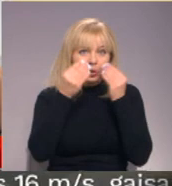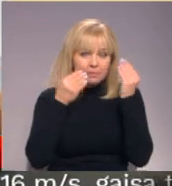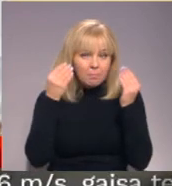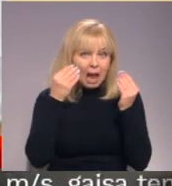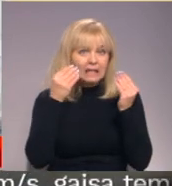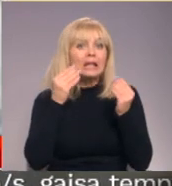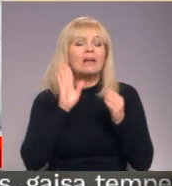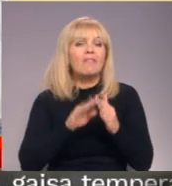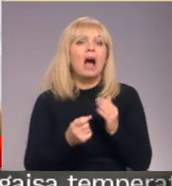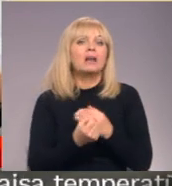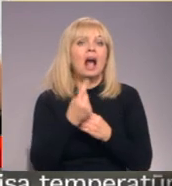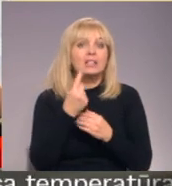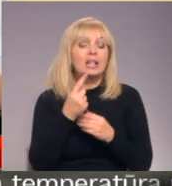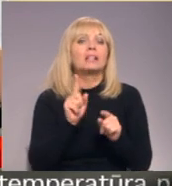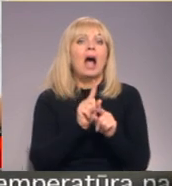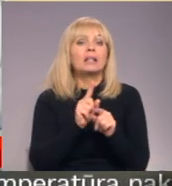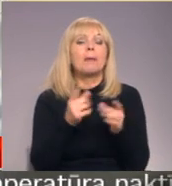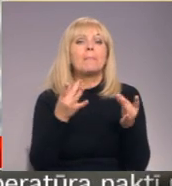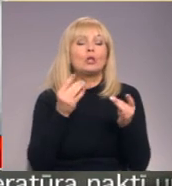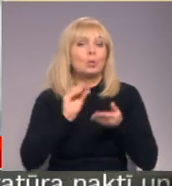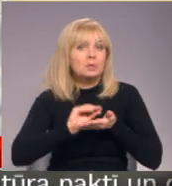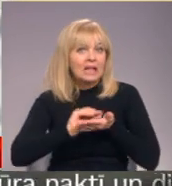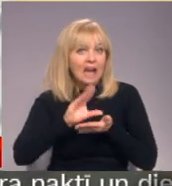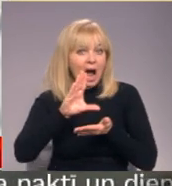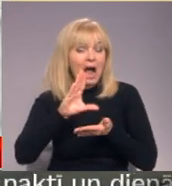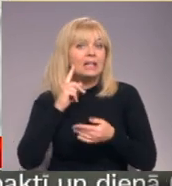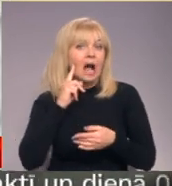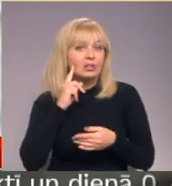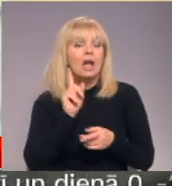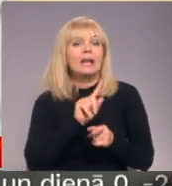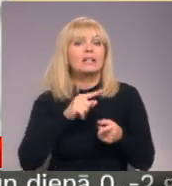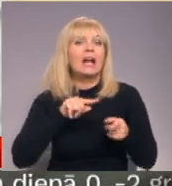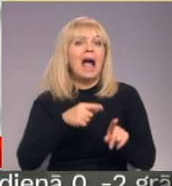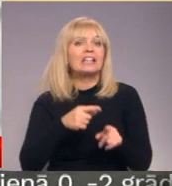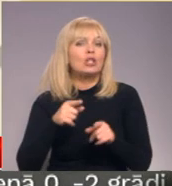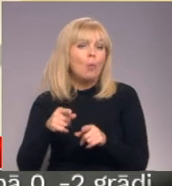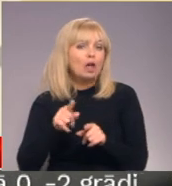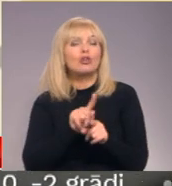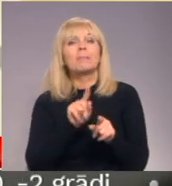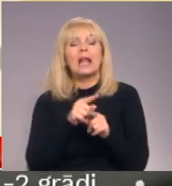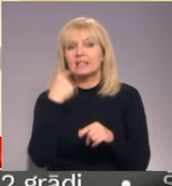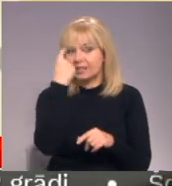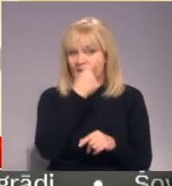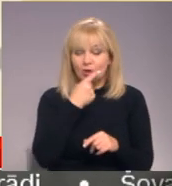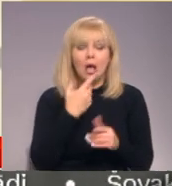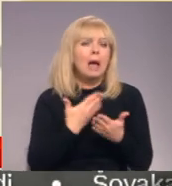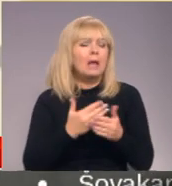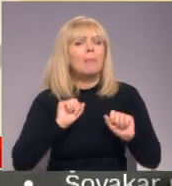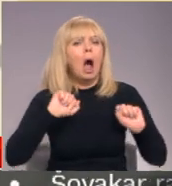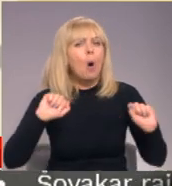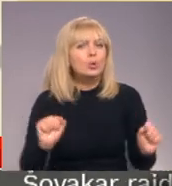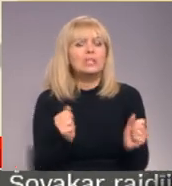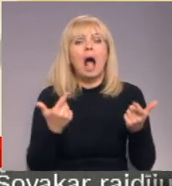tiešām tas mitrums, kas krājās un kurš darbojas nedaudz kairinoši priekš sejas ādas. Ļoti augstā laikā, protams,